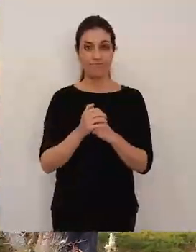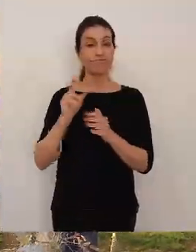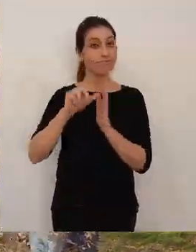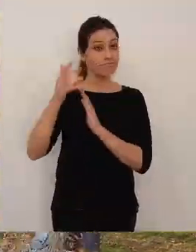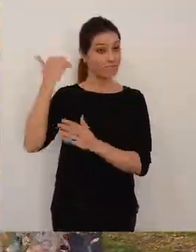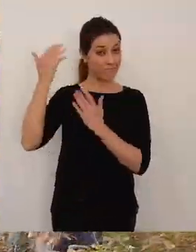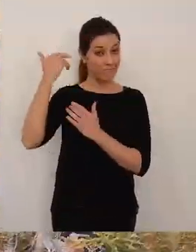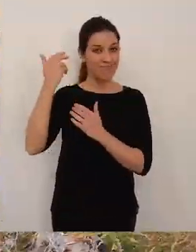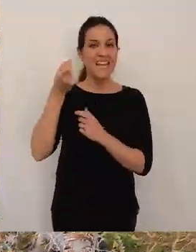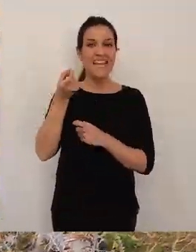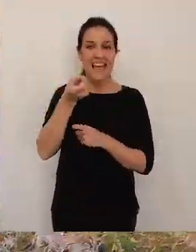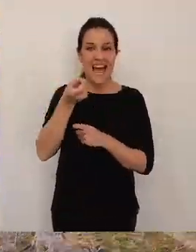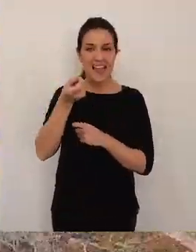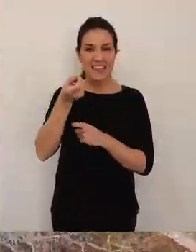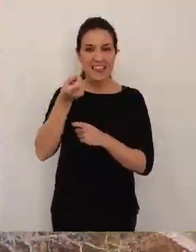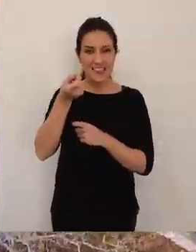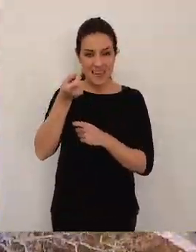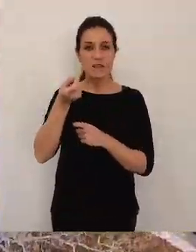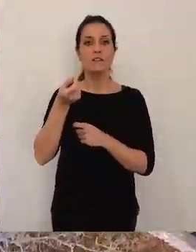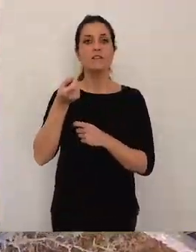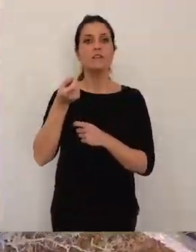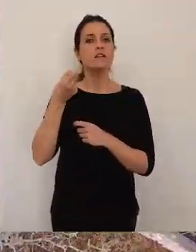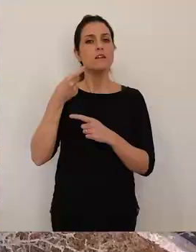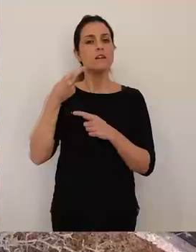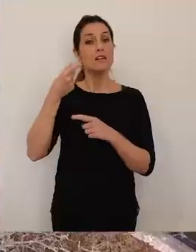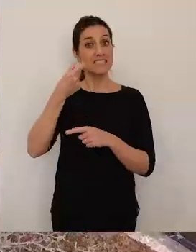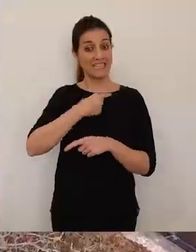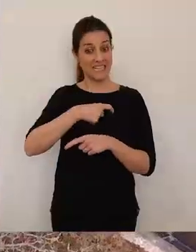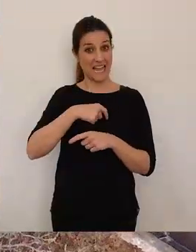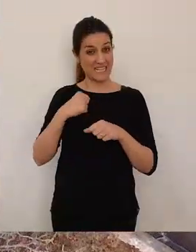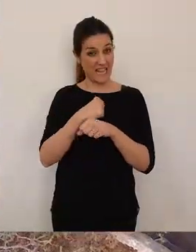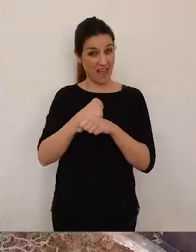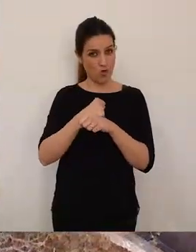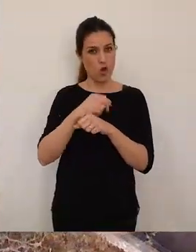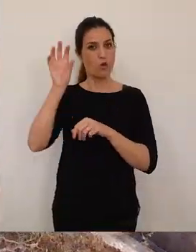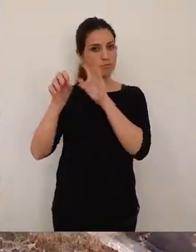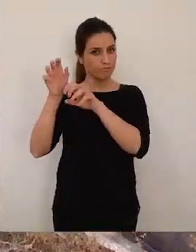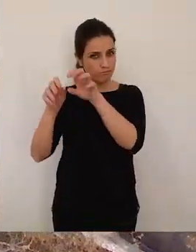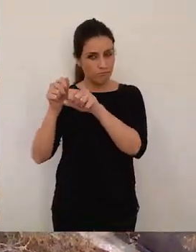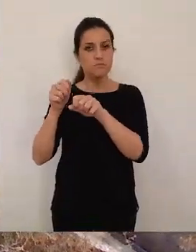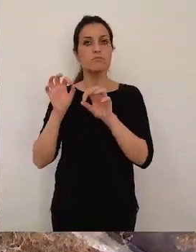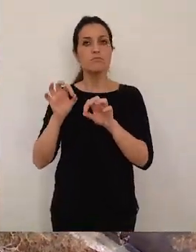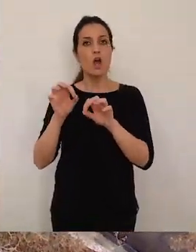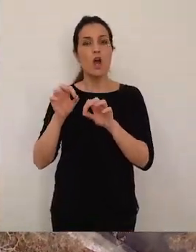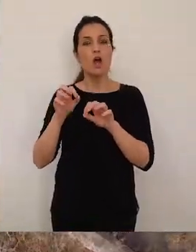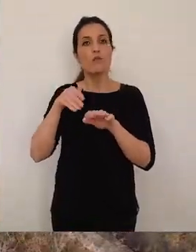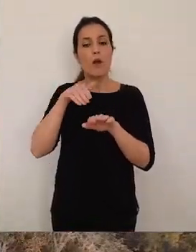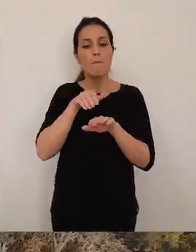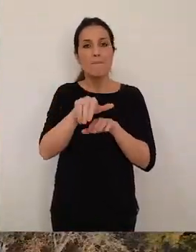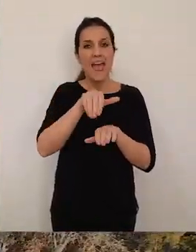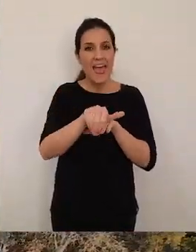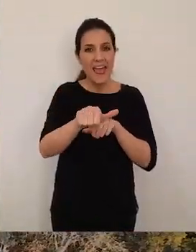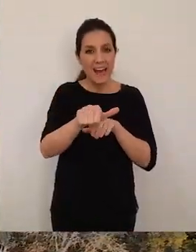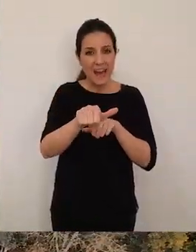Un tempo le ghiande prodotte dalla quercia erano utilizzate dai conciatori tricasini durante le fasi di lavorazione dei pellami, allo